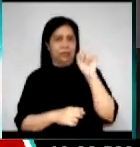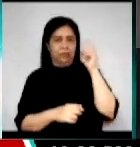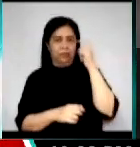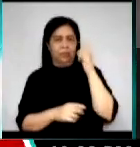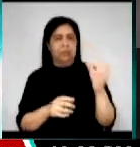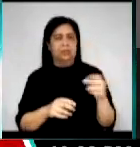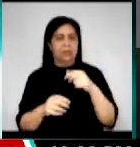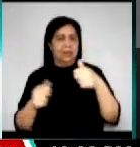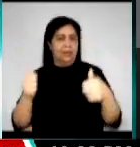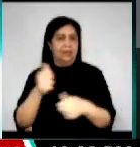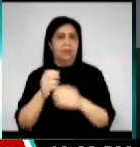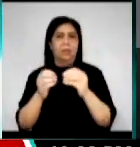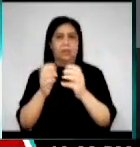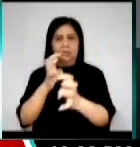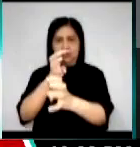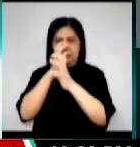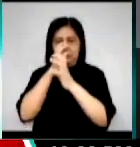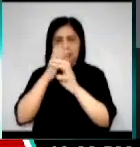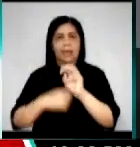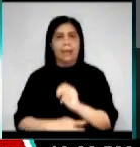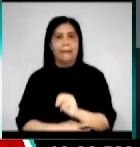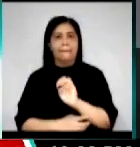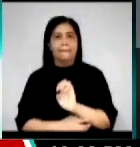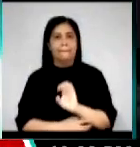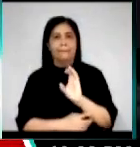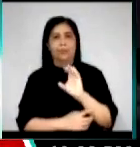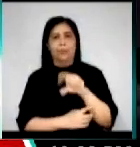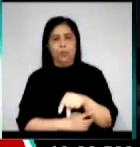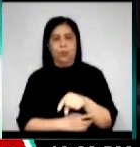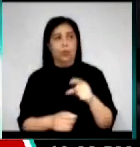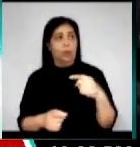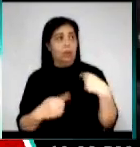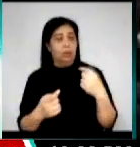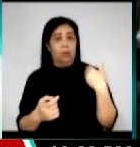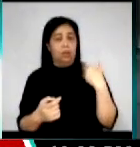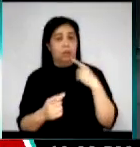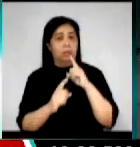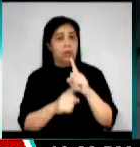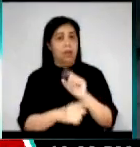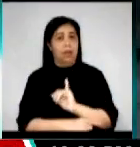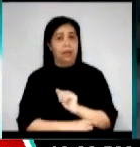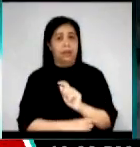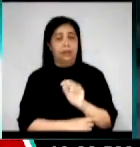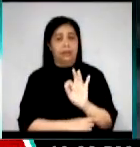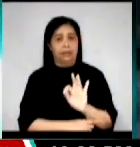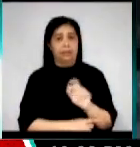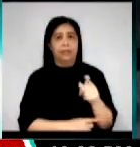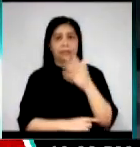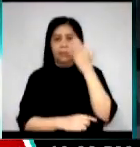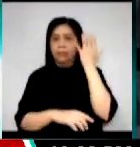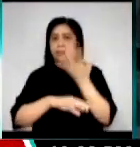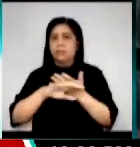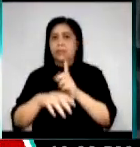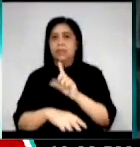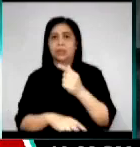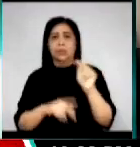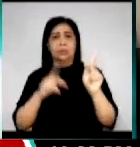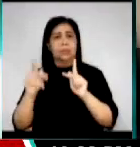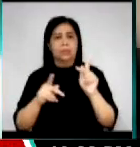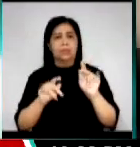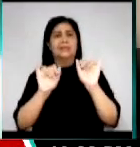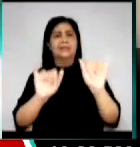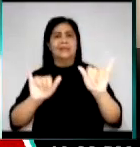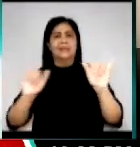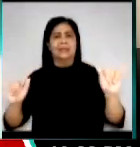mas mahigpit na MECQ. Habang wala pang sagot ang IATF, apela ng LGU sa publiko na manatili muna sa loob